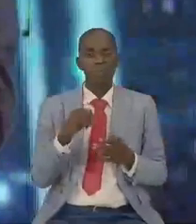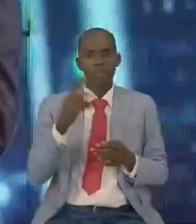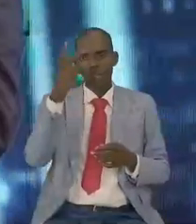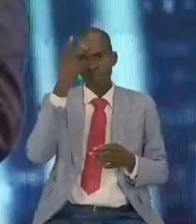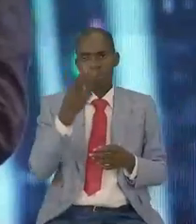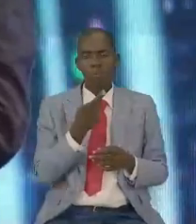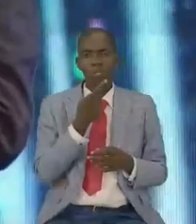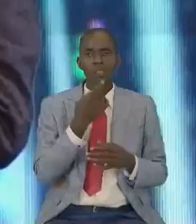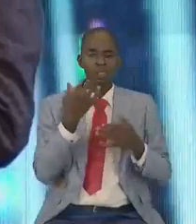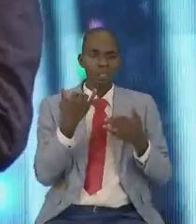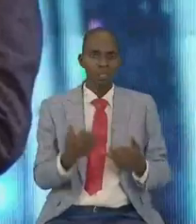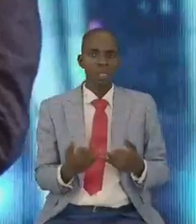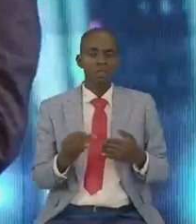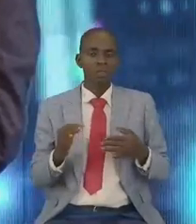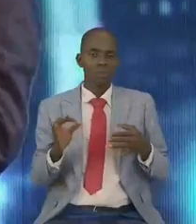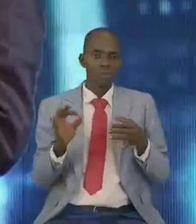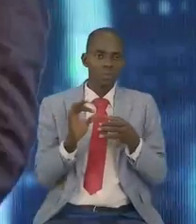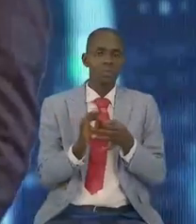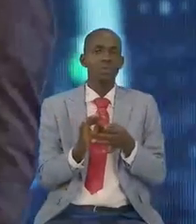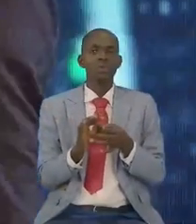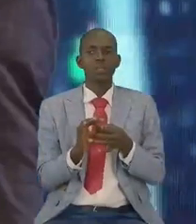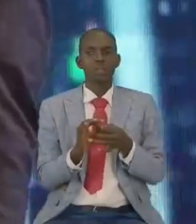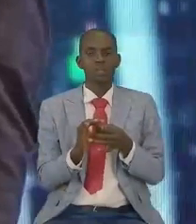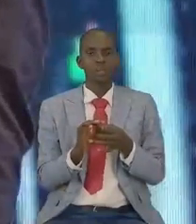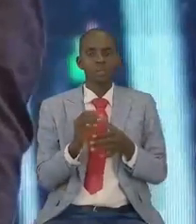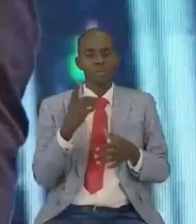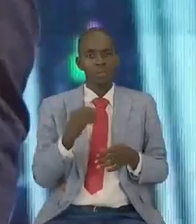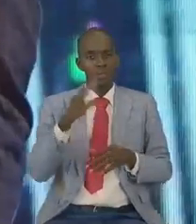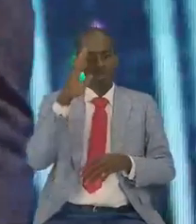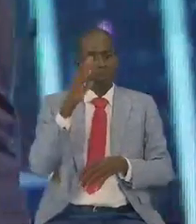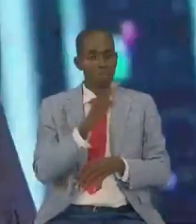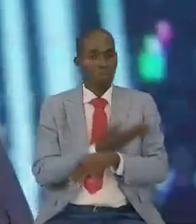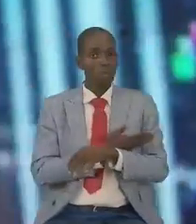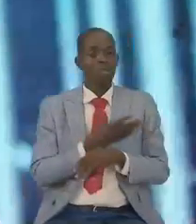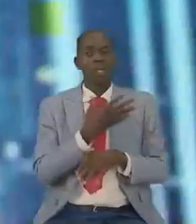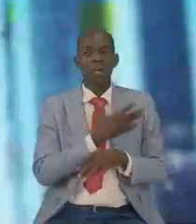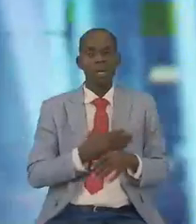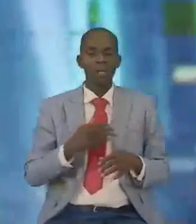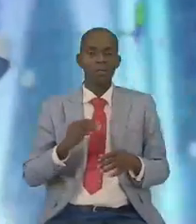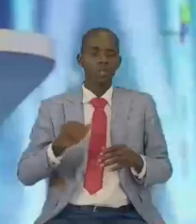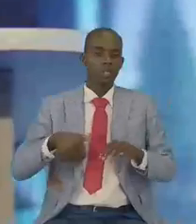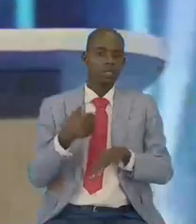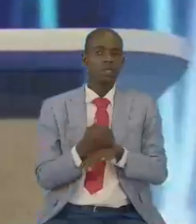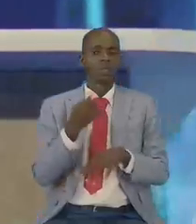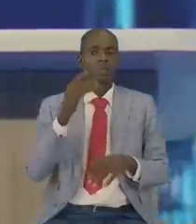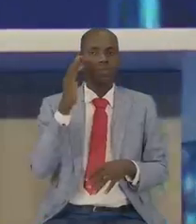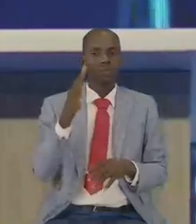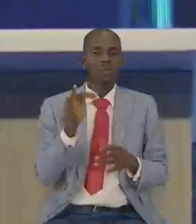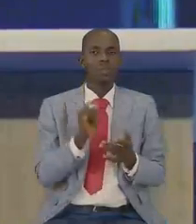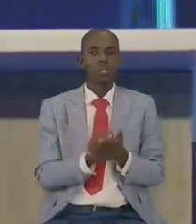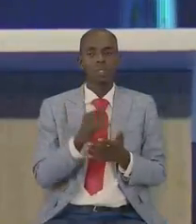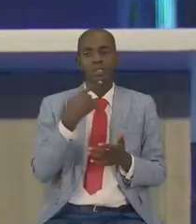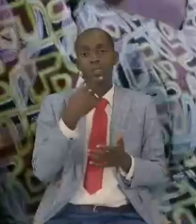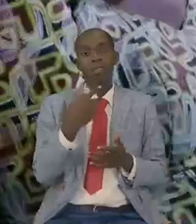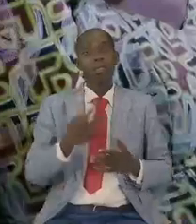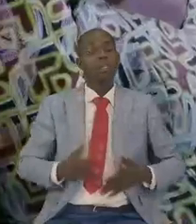maintenant, se l'ont joint et ont confirmé le témoignage. Même que la vie était partie,